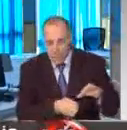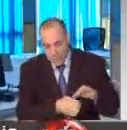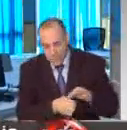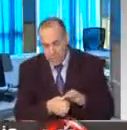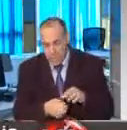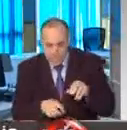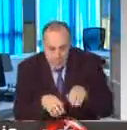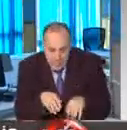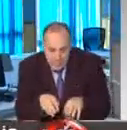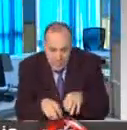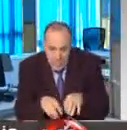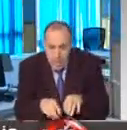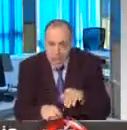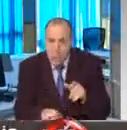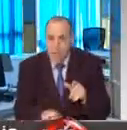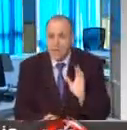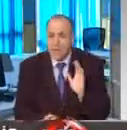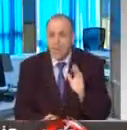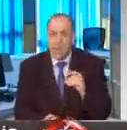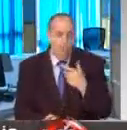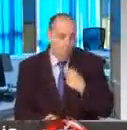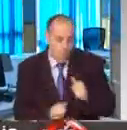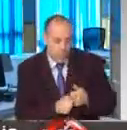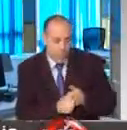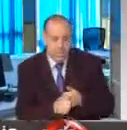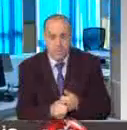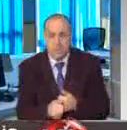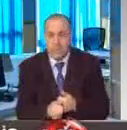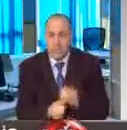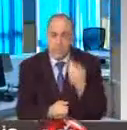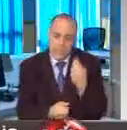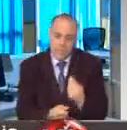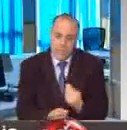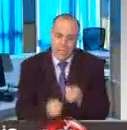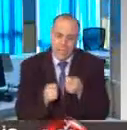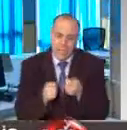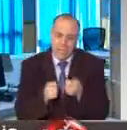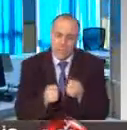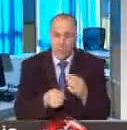نحبي، ومن سمك ولدي تعدى الغادي ولدي سناني حتى على بهم